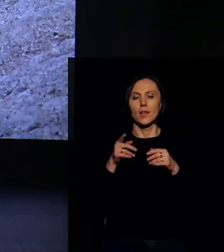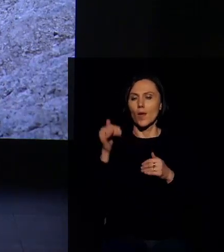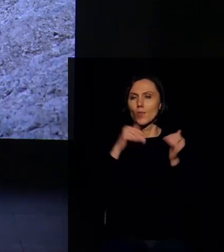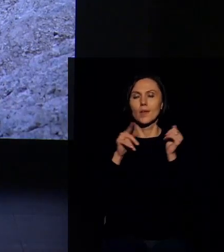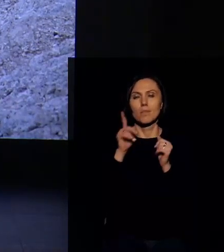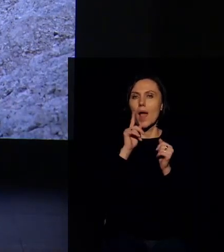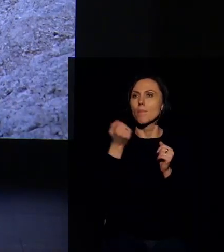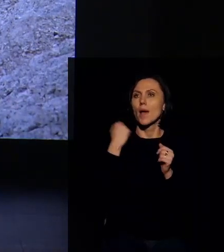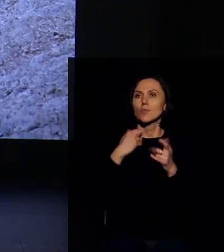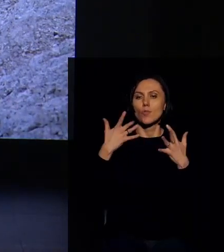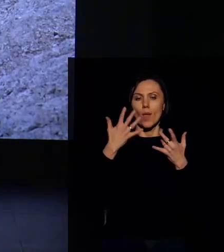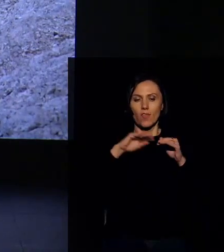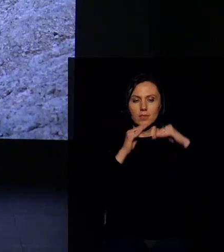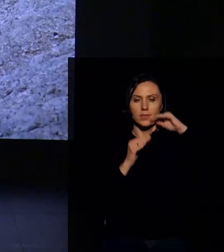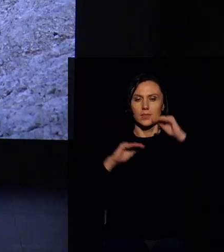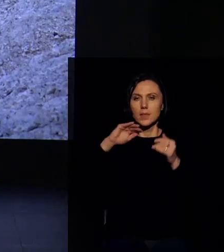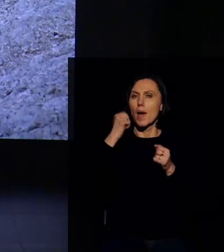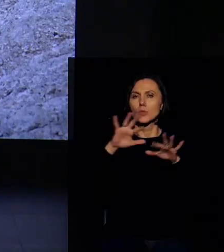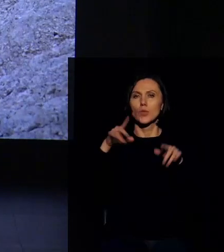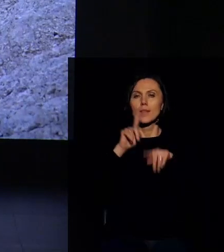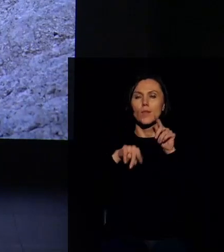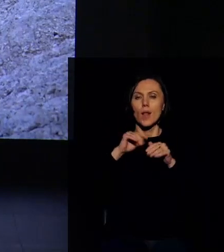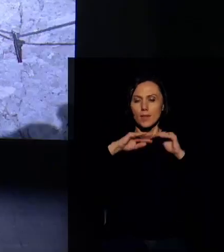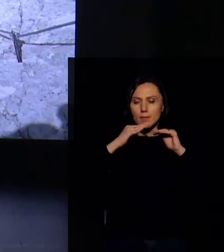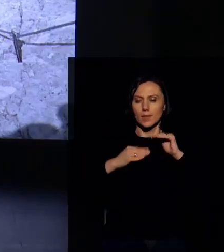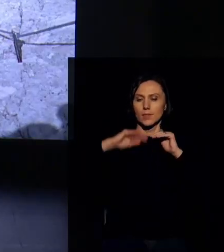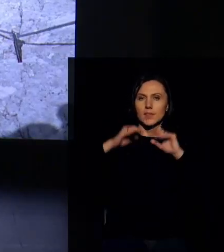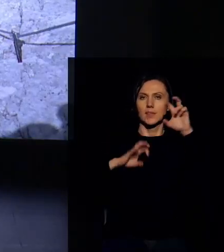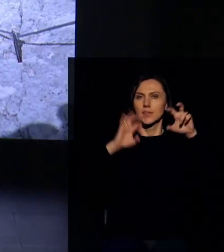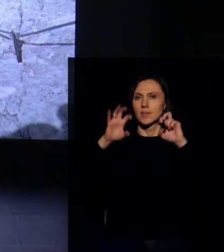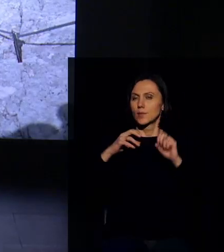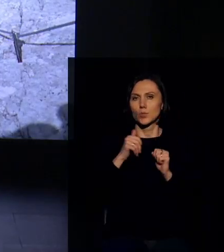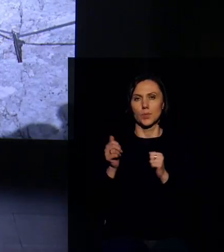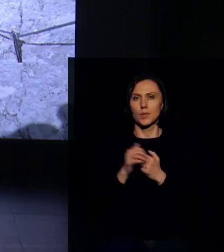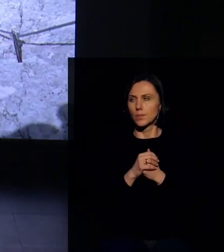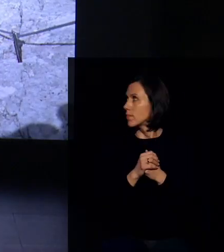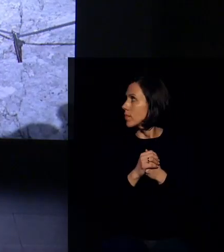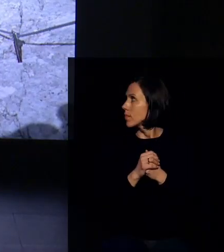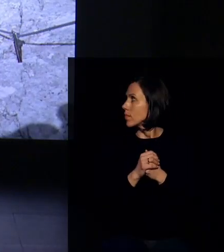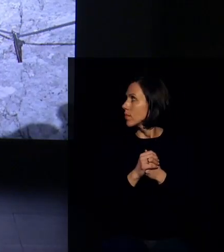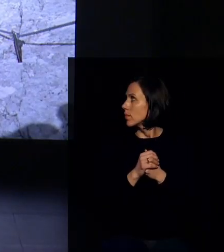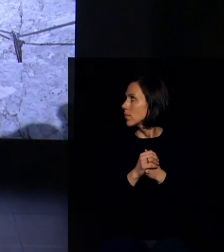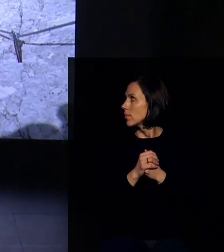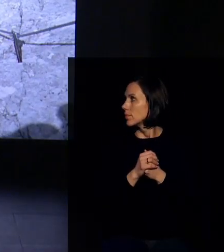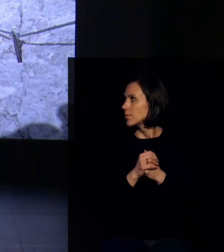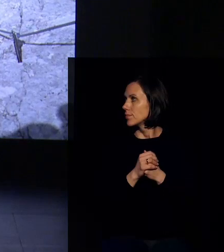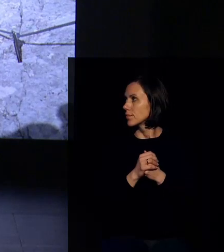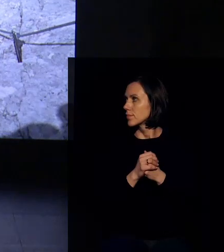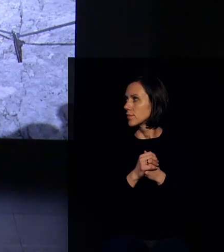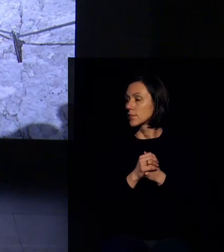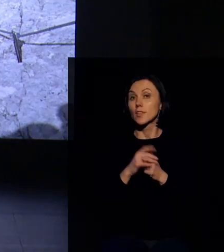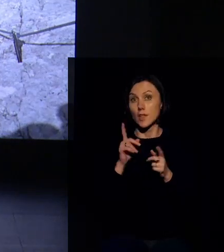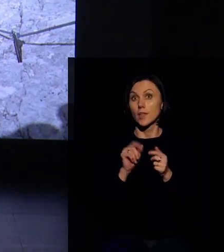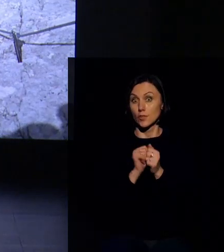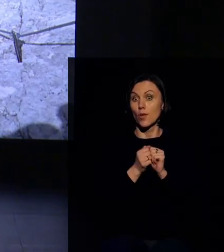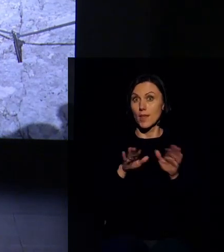bardzo urzeźbione, także jest bardzo dużo naturalnych i stopni, i chwytów. Chociaż no, bywają miejsca, gdzie naprawdę trzeba